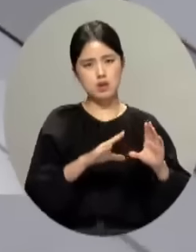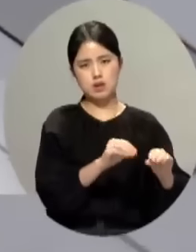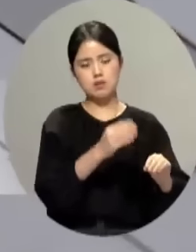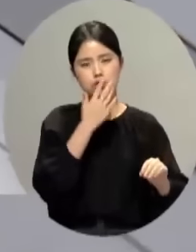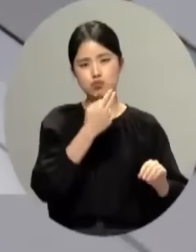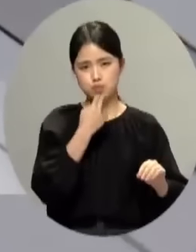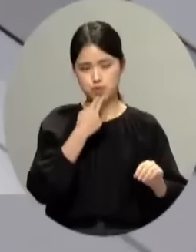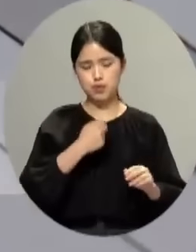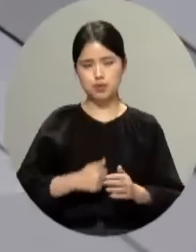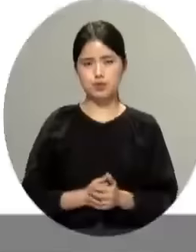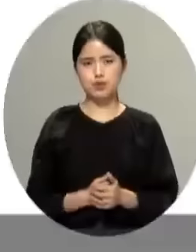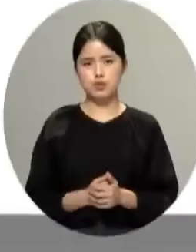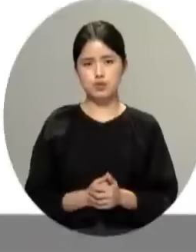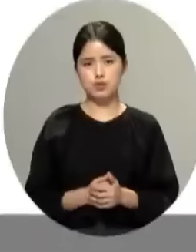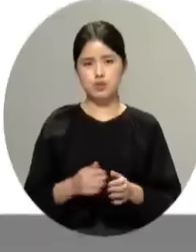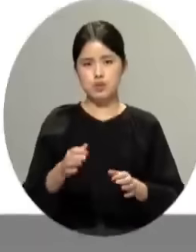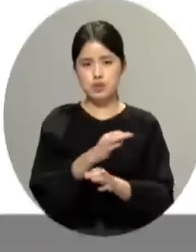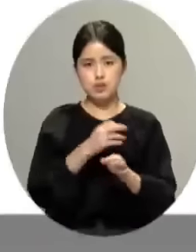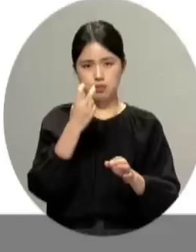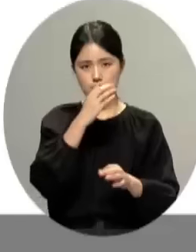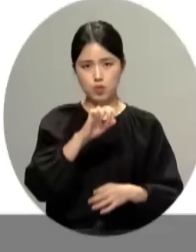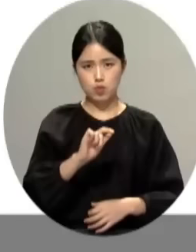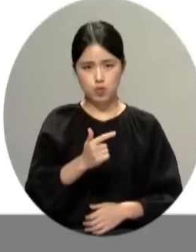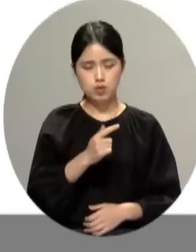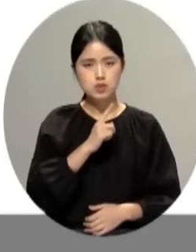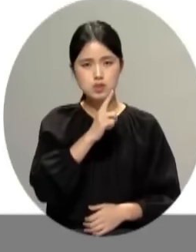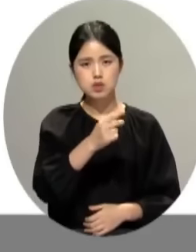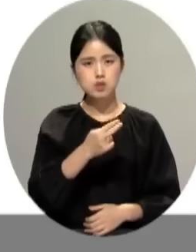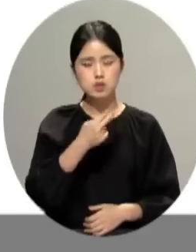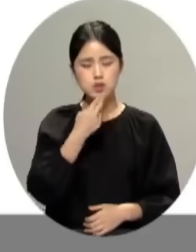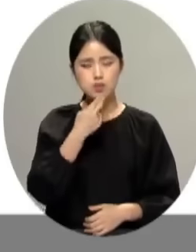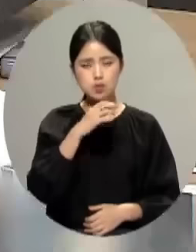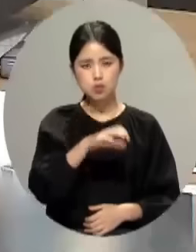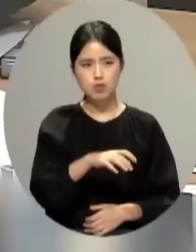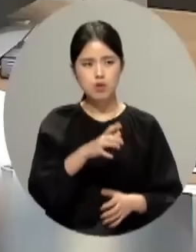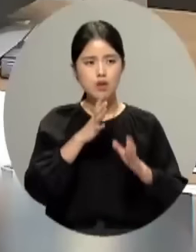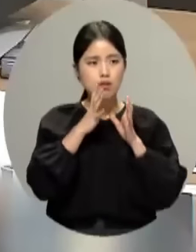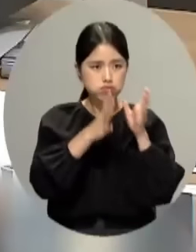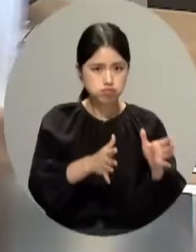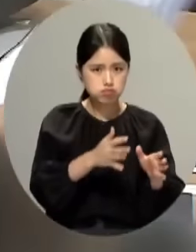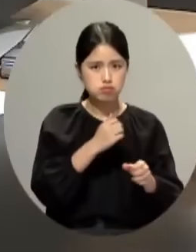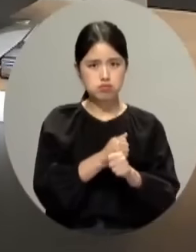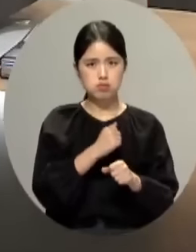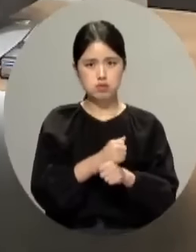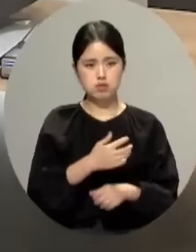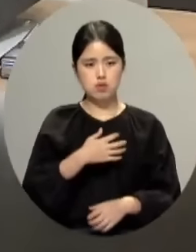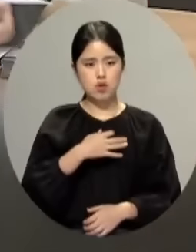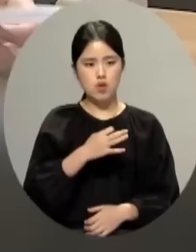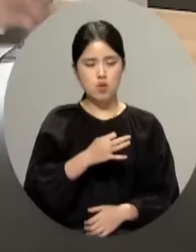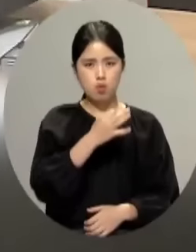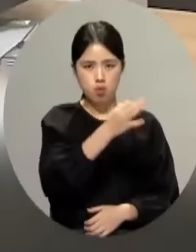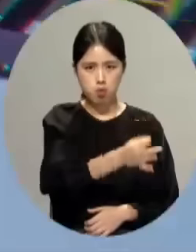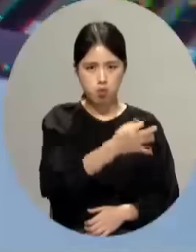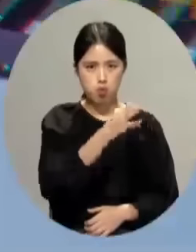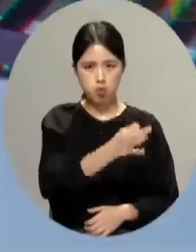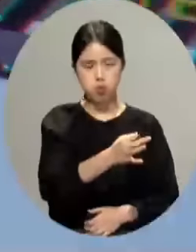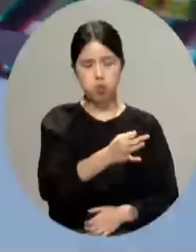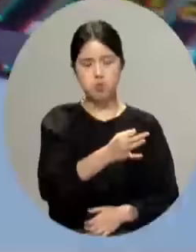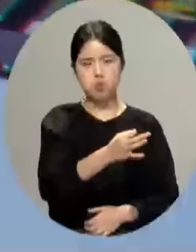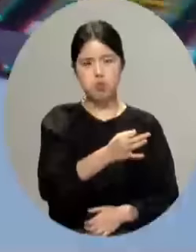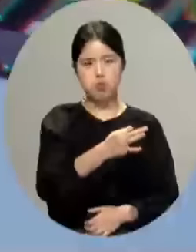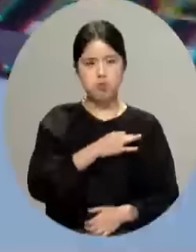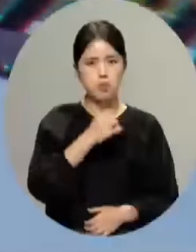현실. 금감원은 미신고 거래소를 통한 투자 권유에 현혹되어 원금과 수익금을 잃는 피해가 최근